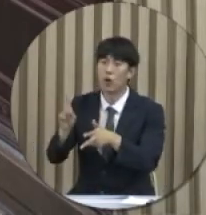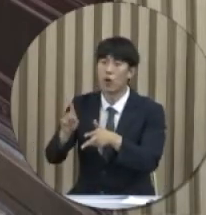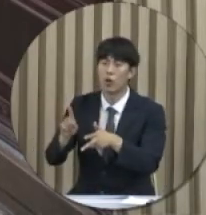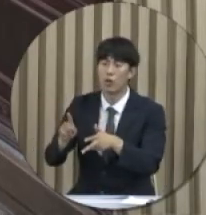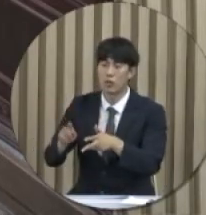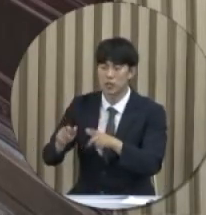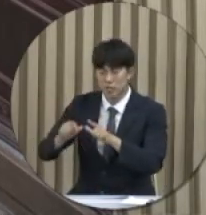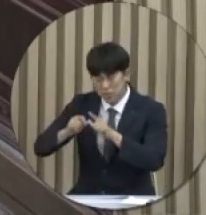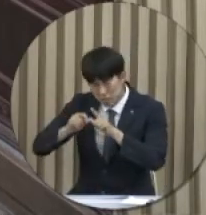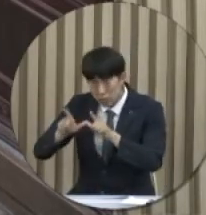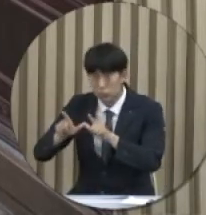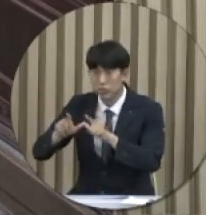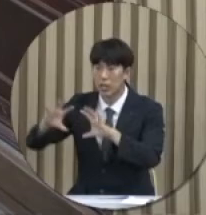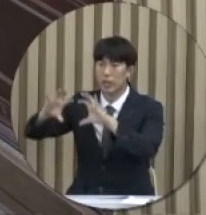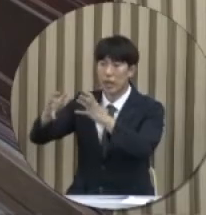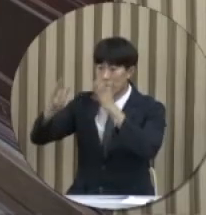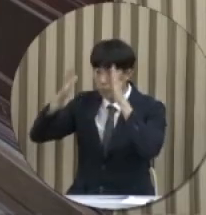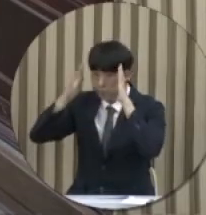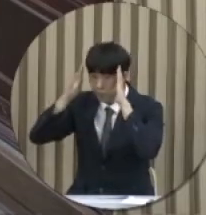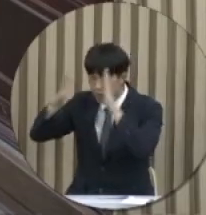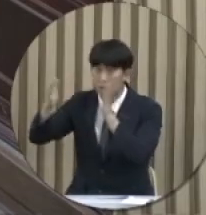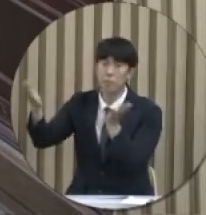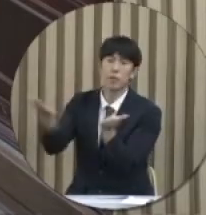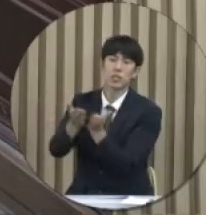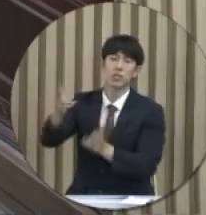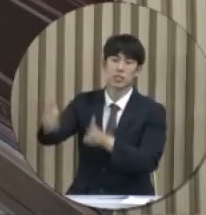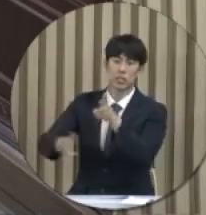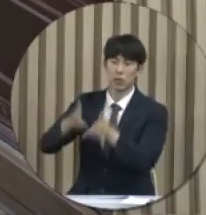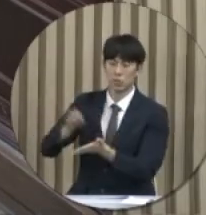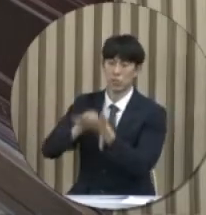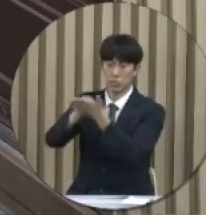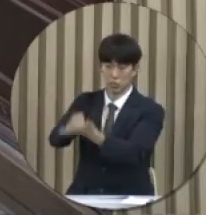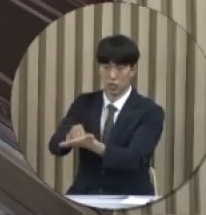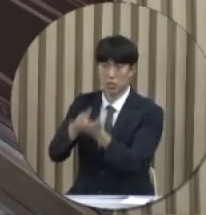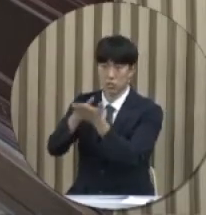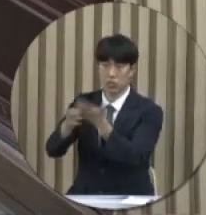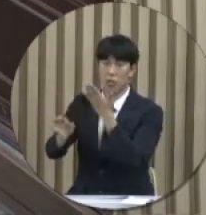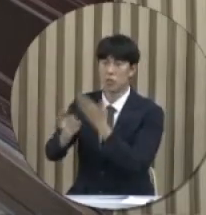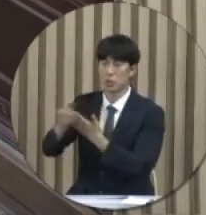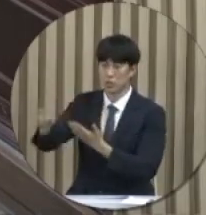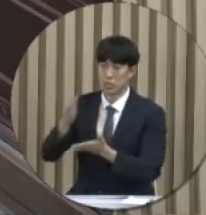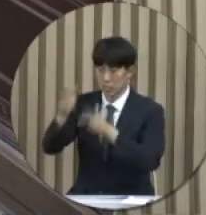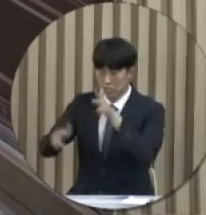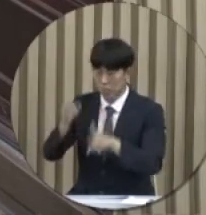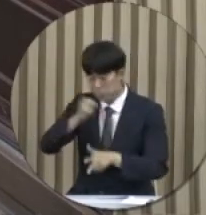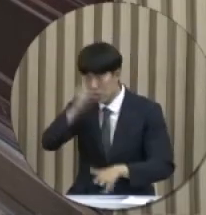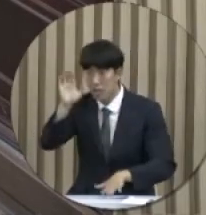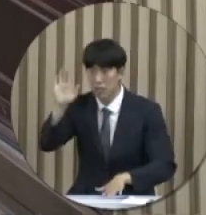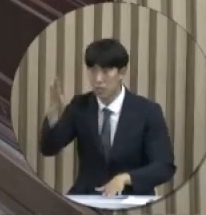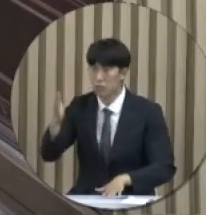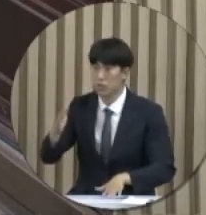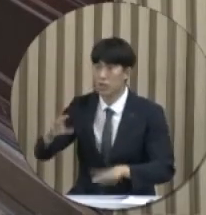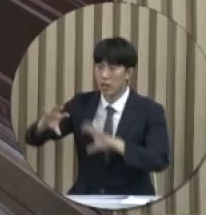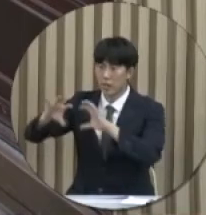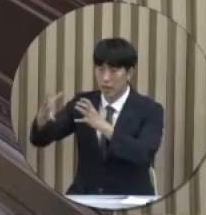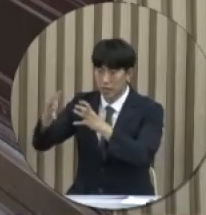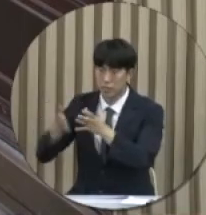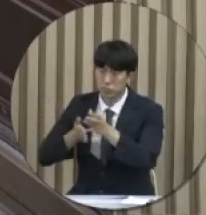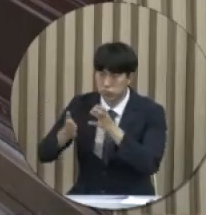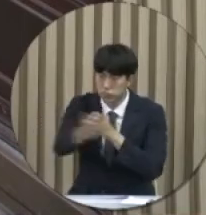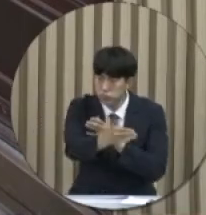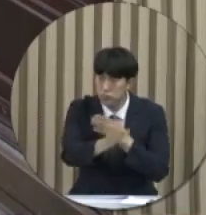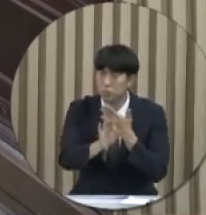대부분은 국가의 방향성에서 맞춰서 사업을 넣으면 그 사업을 따게 되는 거고 거기서 벗어나면 탈락을 하게 되는